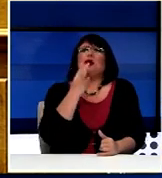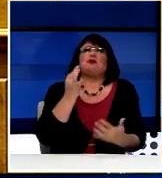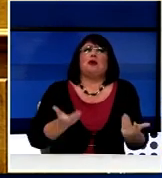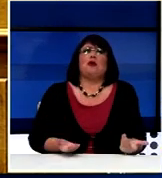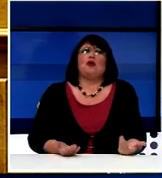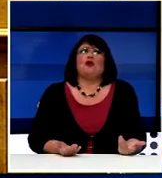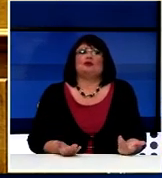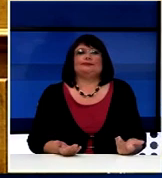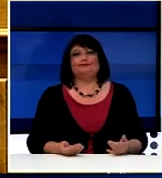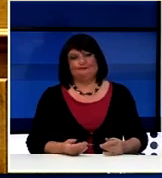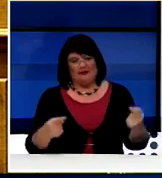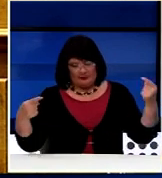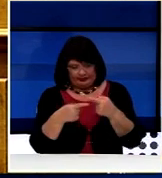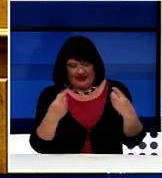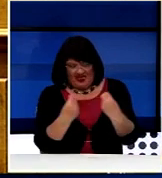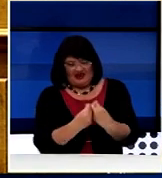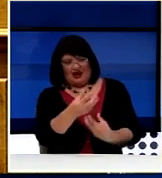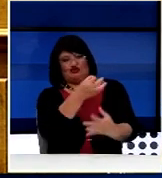Αυτές τις κραυγαλαίες αντιφάσεις